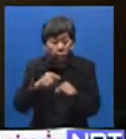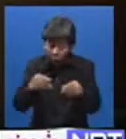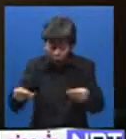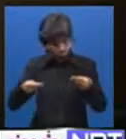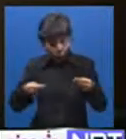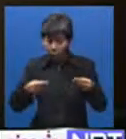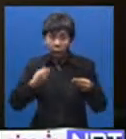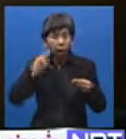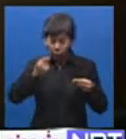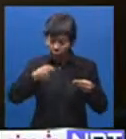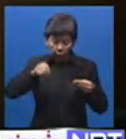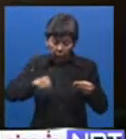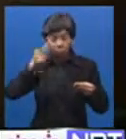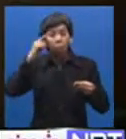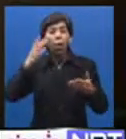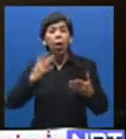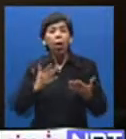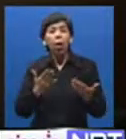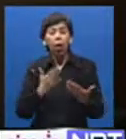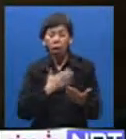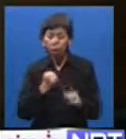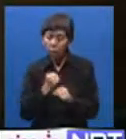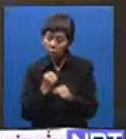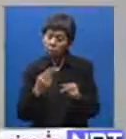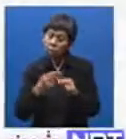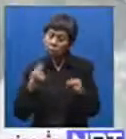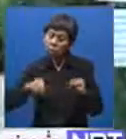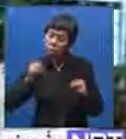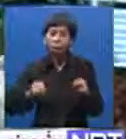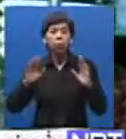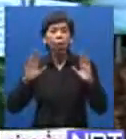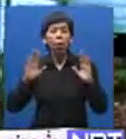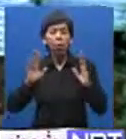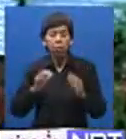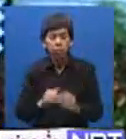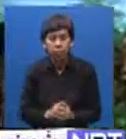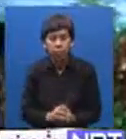าให้เสร็จเพียงแต่ว่าไปลงชื่อเท่านั้น